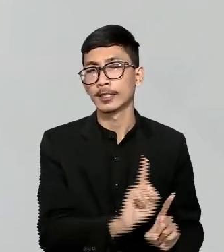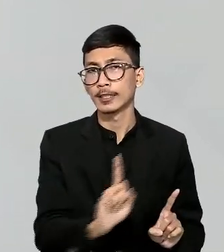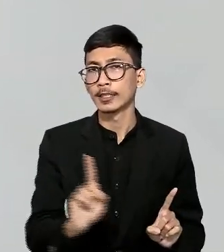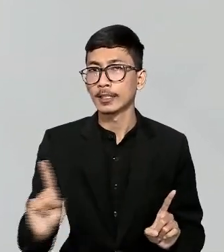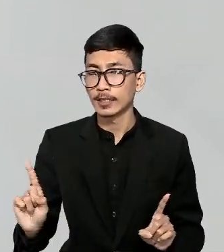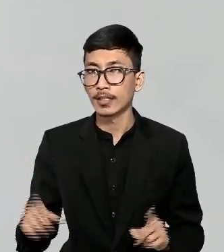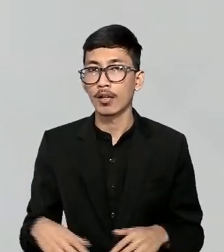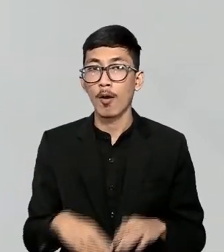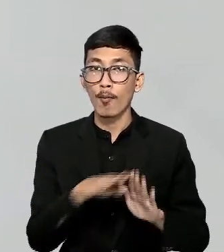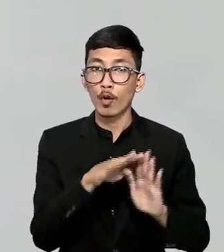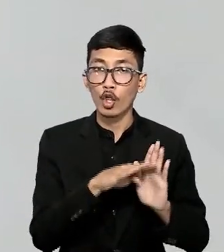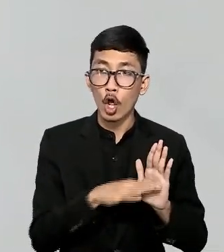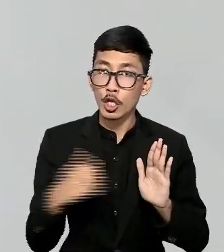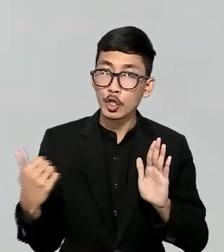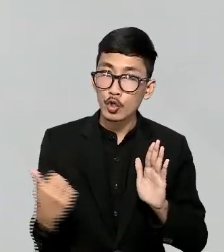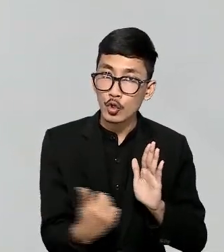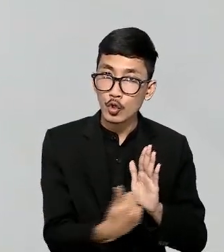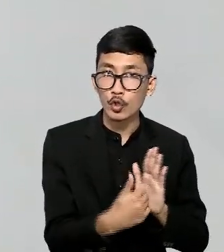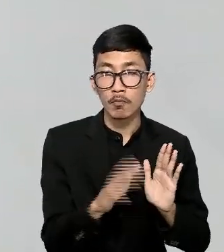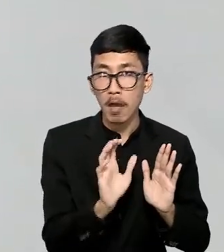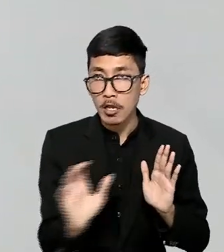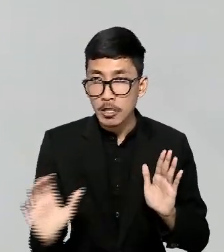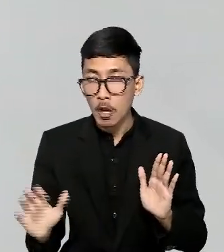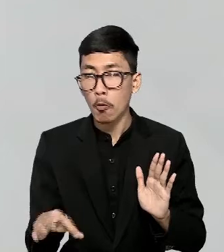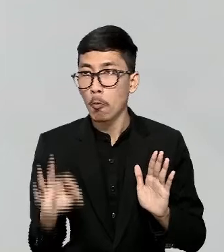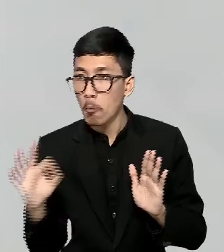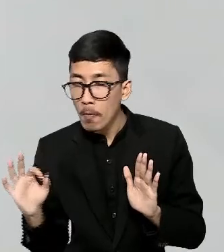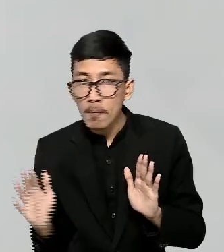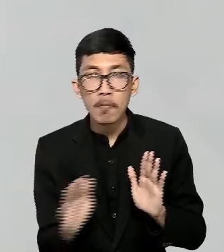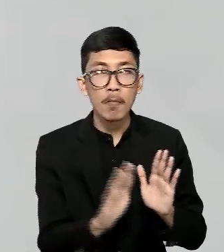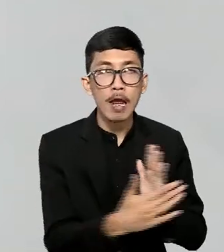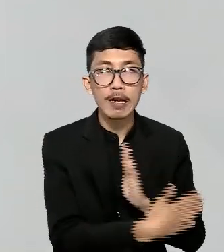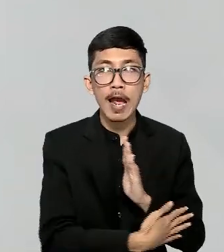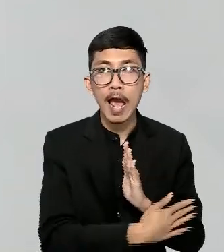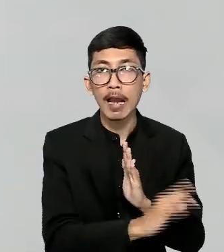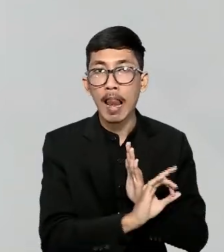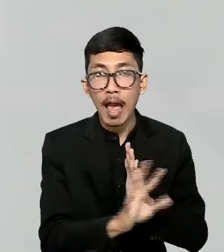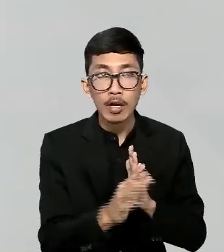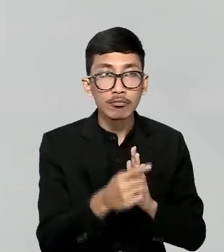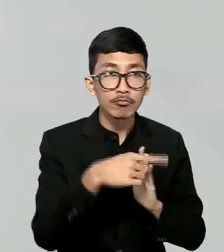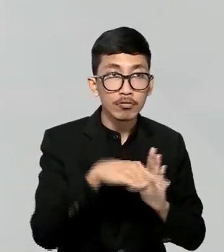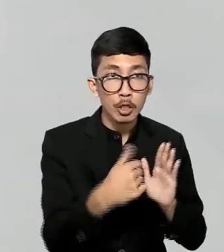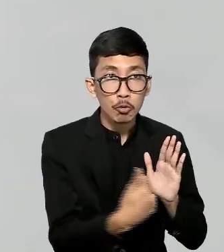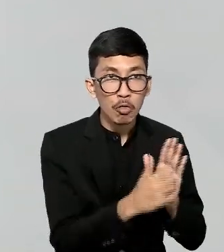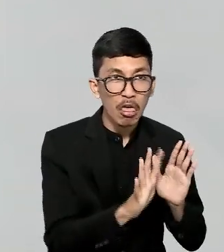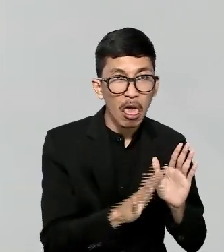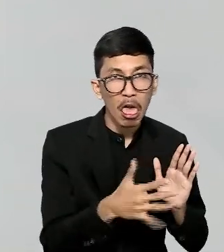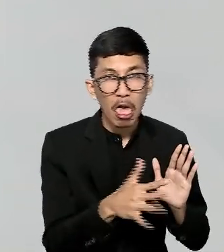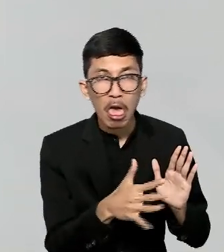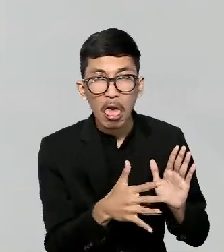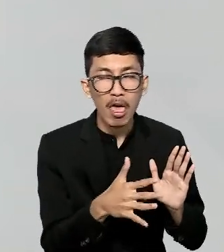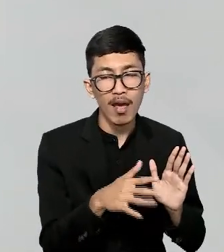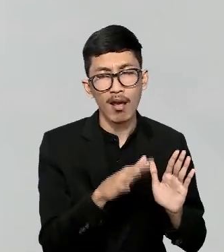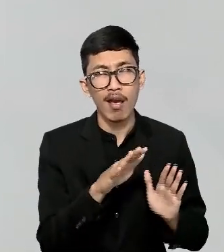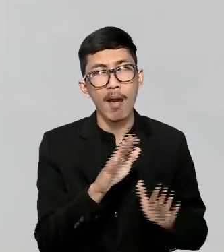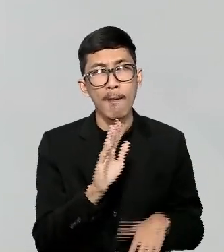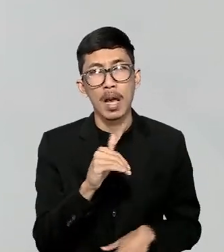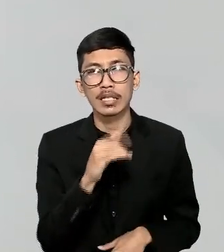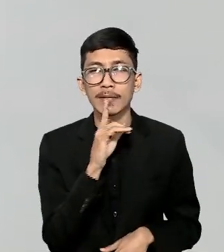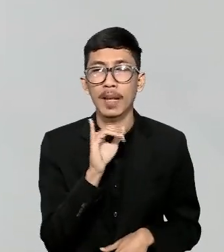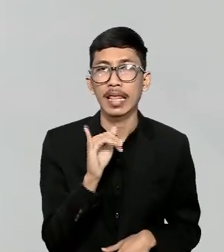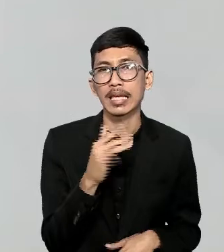mainstream ya atau mudah untuk mengikuti anjuran-anjuran yang kemudian dirasa benar ada yang juga mungkin masih merasa ingin